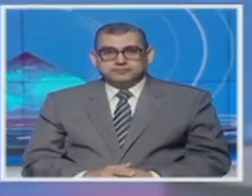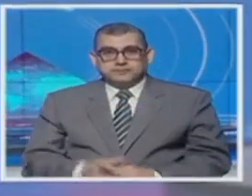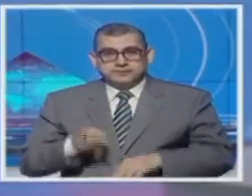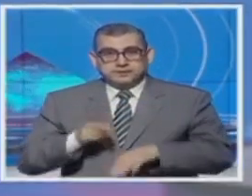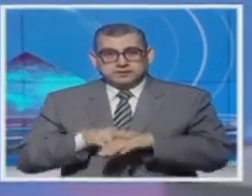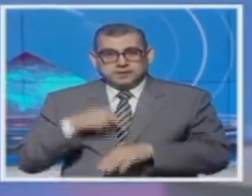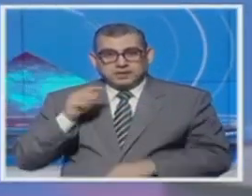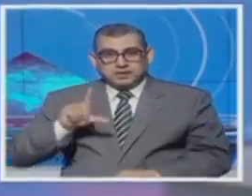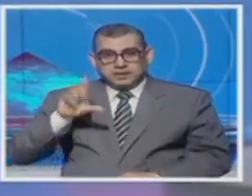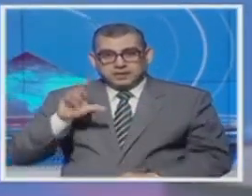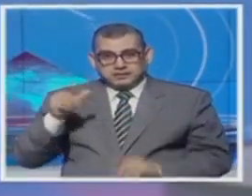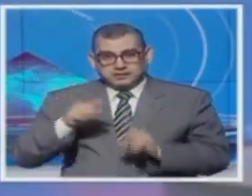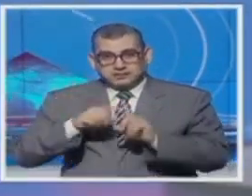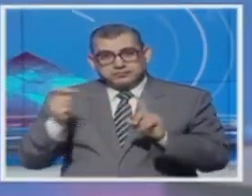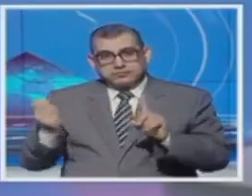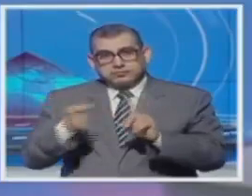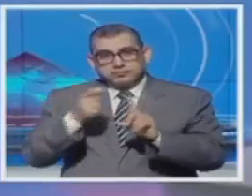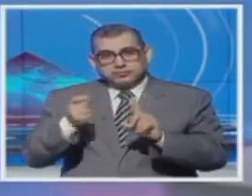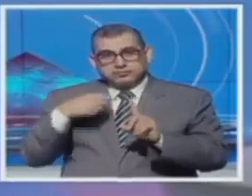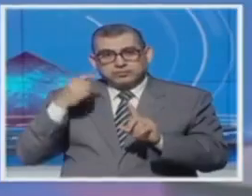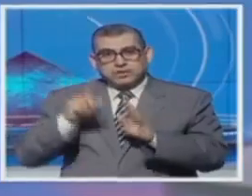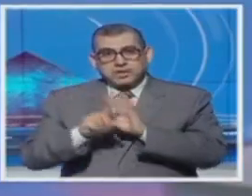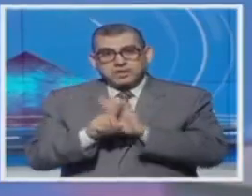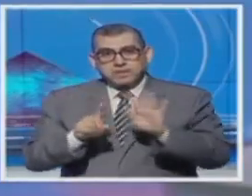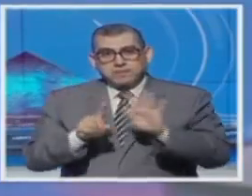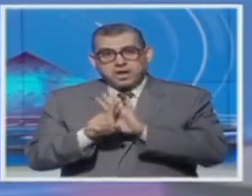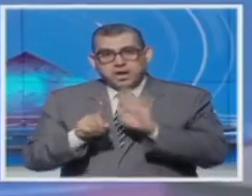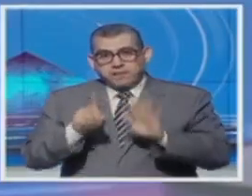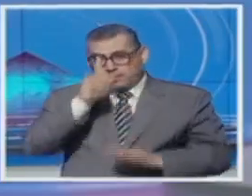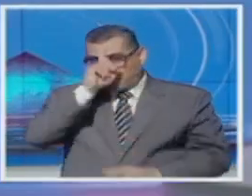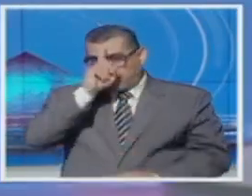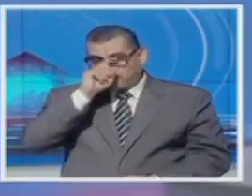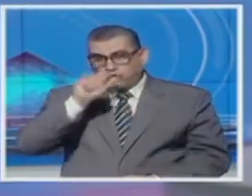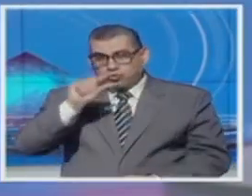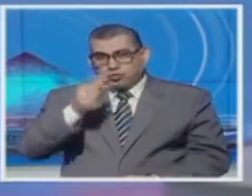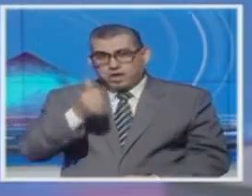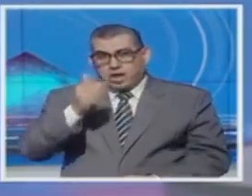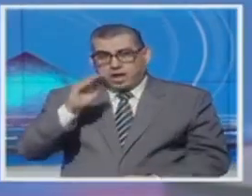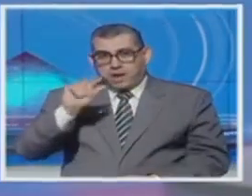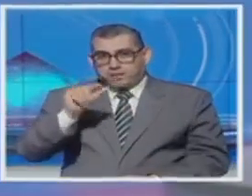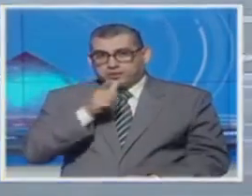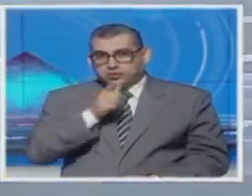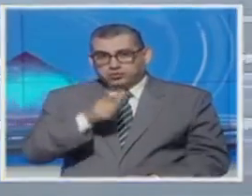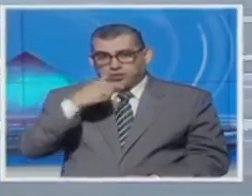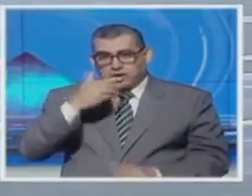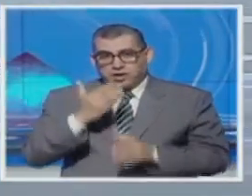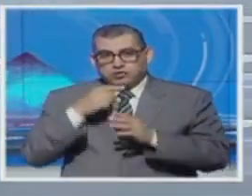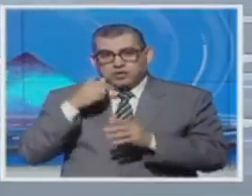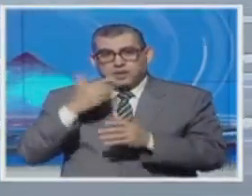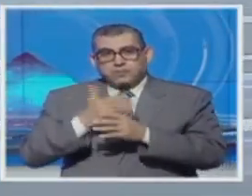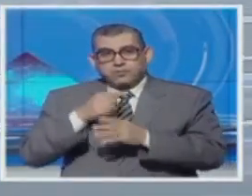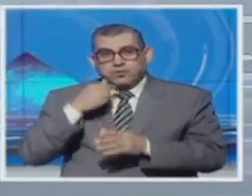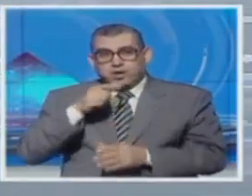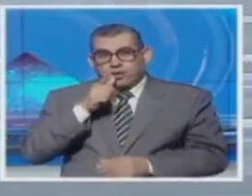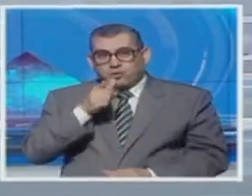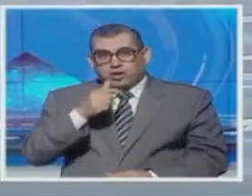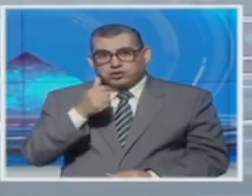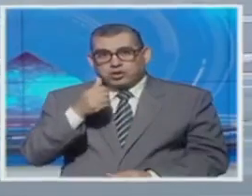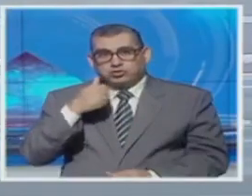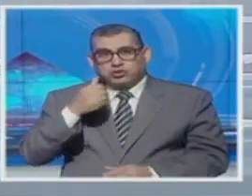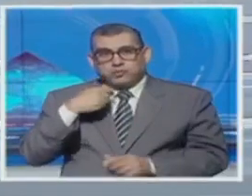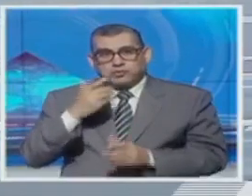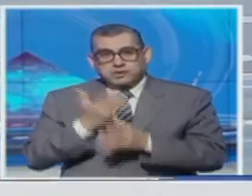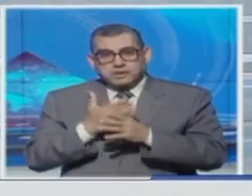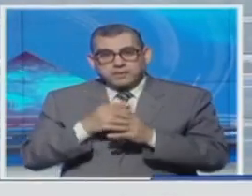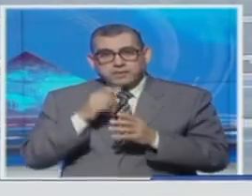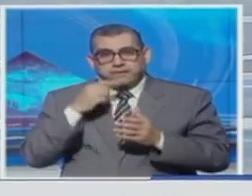كما تلقى الرئيس السيسي التهنئة من فضيلة الإمام الأكبر الدكتور أحمد الطيب شيخ الأزهر الشريف أحمد الطيب